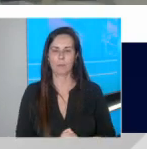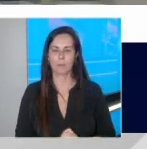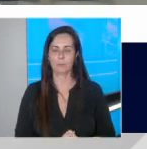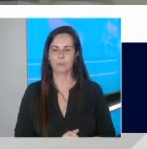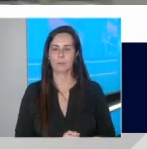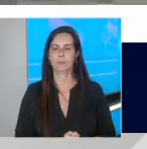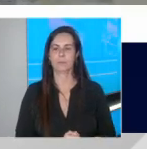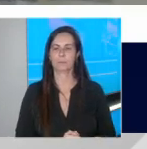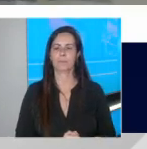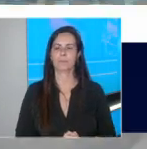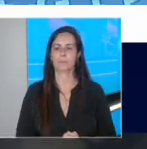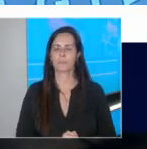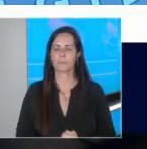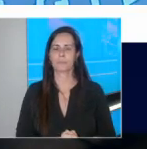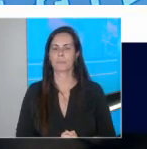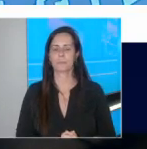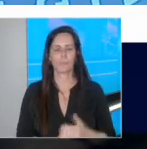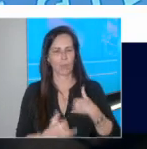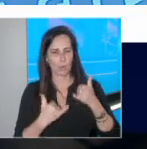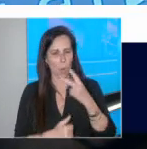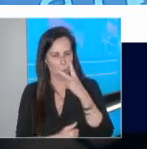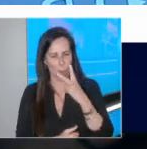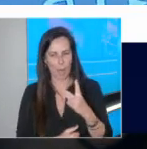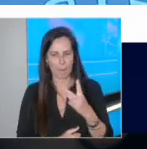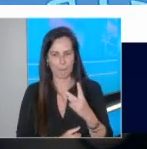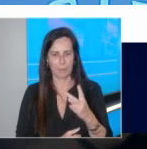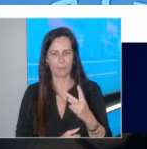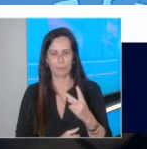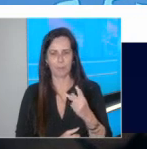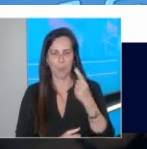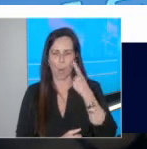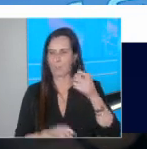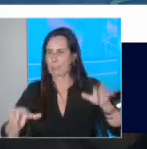בעניין. אז תסביר לי איך אנחנו רואים עכשיו, בזמן שדיברת, את התמונות של